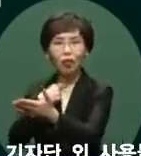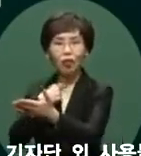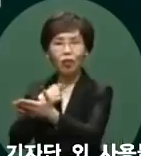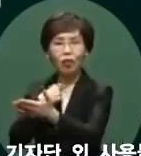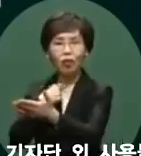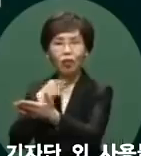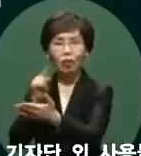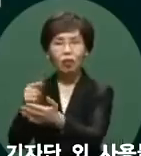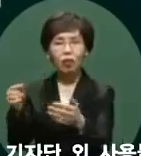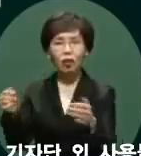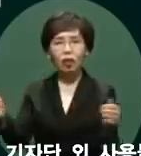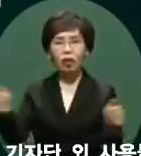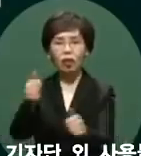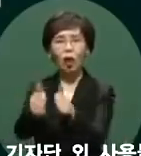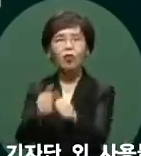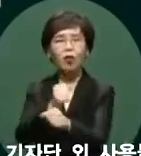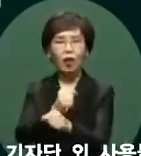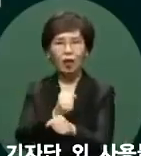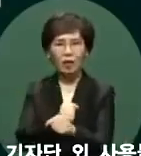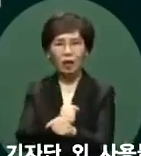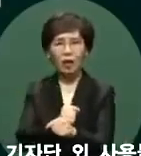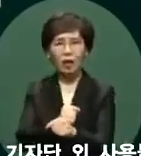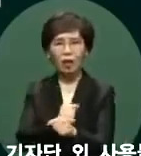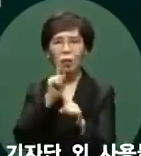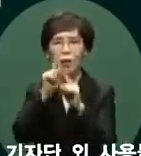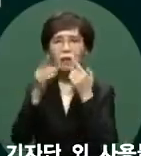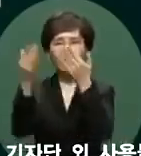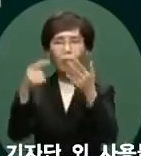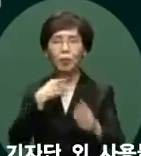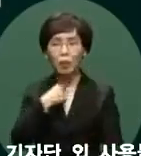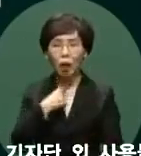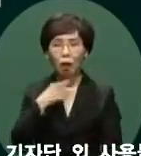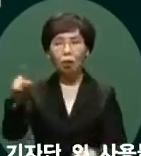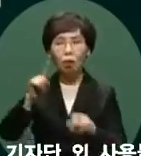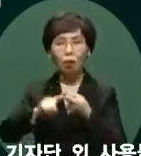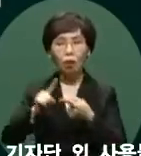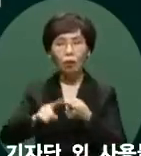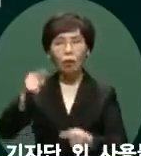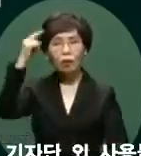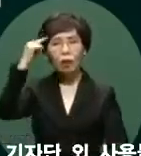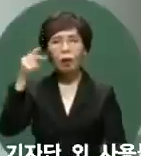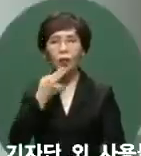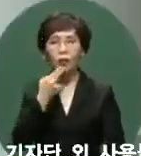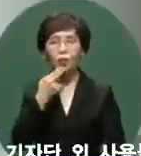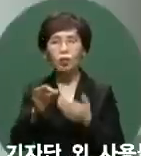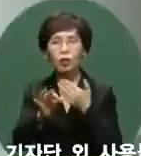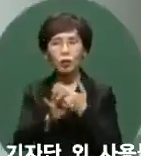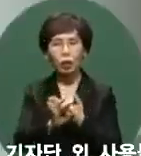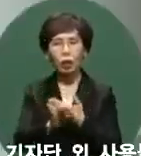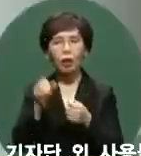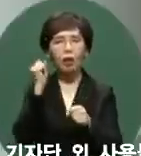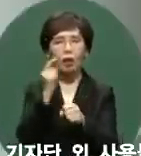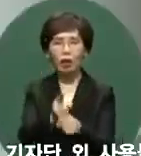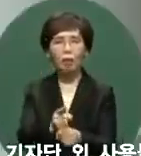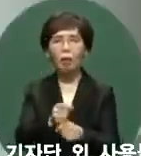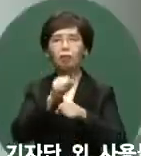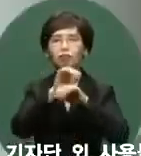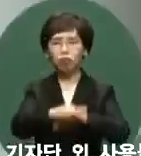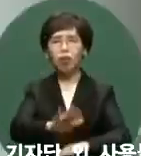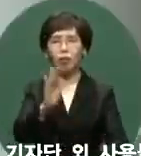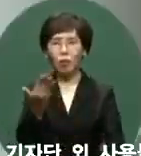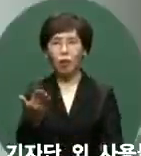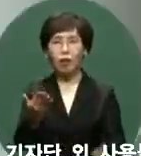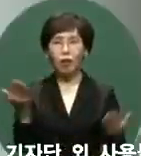경선을 할 더하자 이제 그 말씀을 드려 썼고 거기에 대해서 생각이 없으시면 그건 이미 다 끝난 일입니다 어